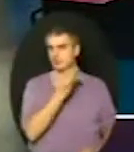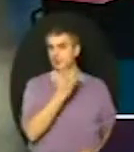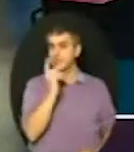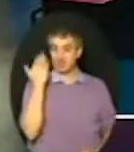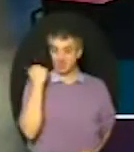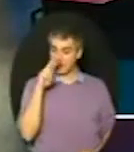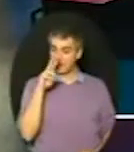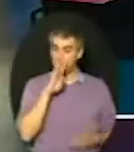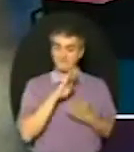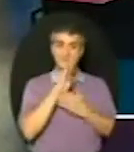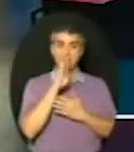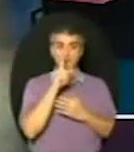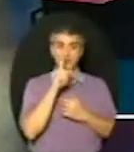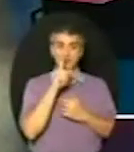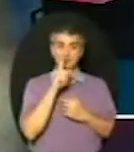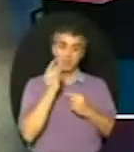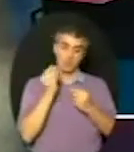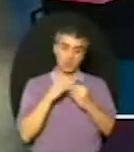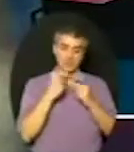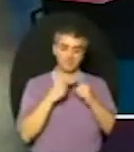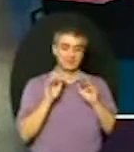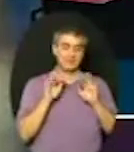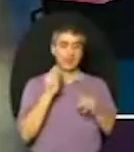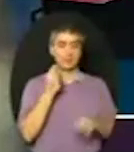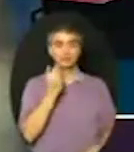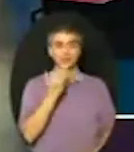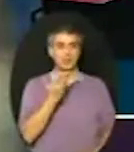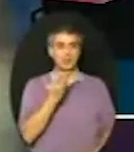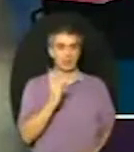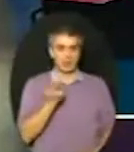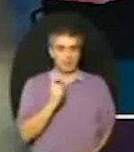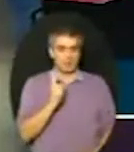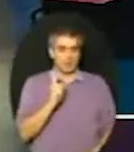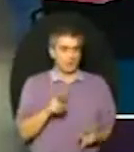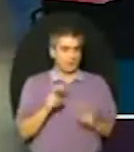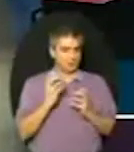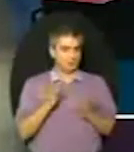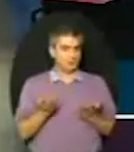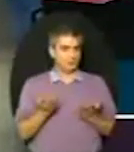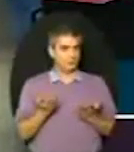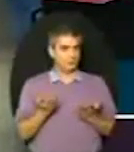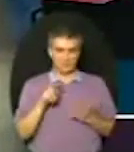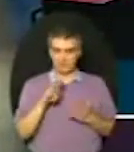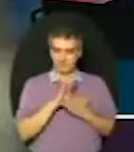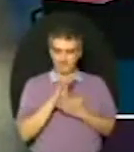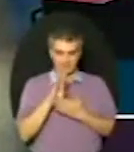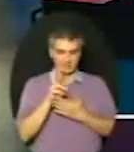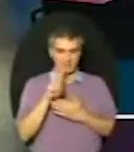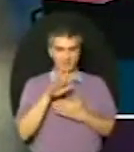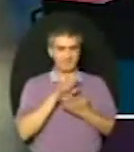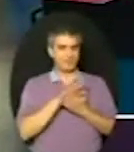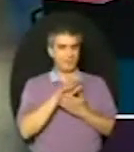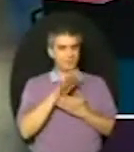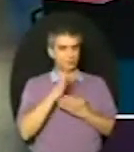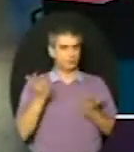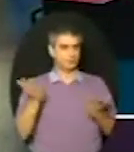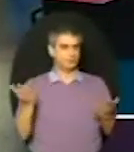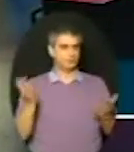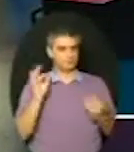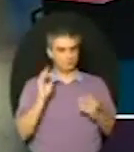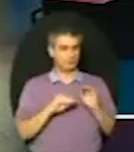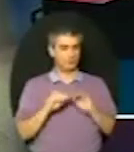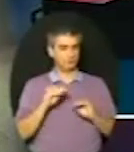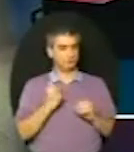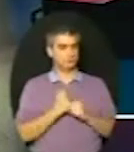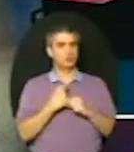היה ב-2014 עוד חצי מיליארד שקל, למה לא ניצלו אותו במהלך 2014 ו-2015